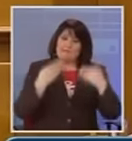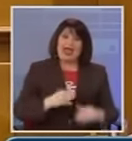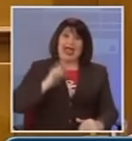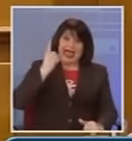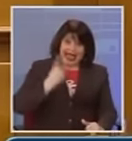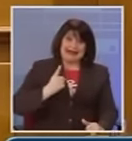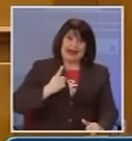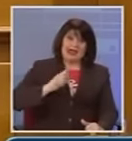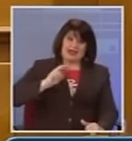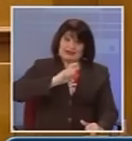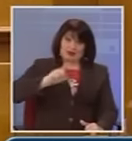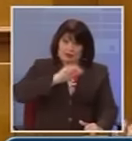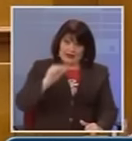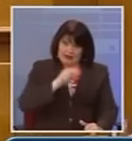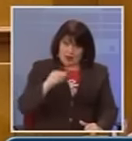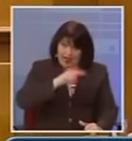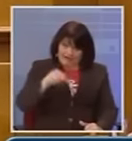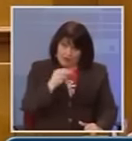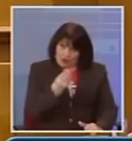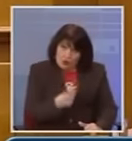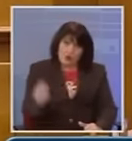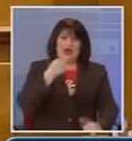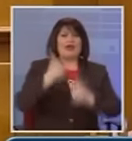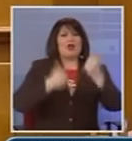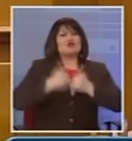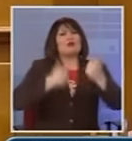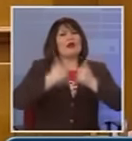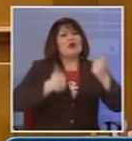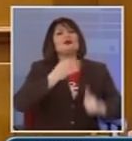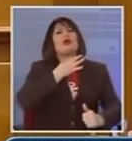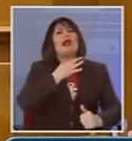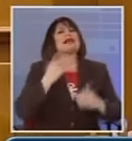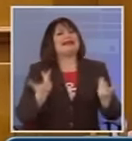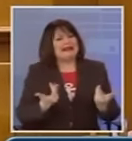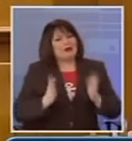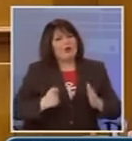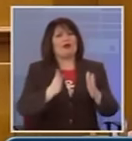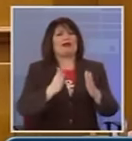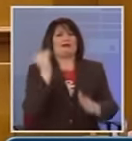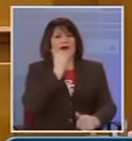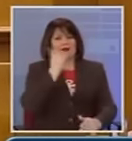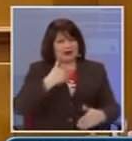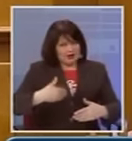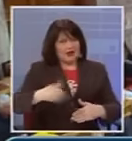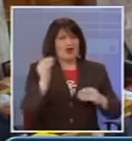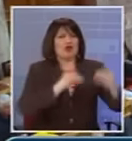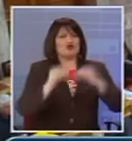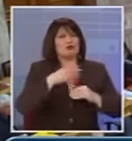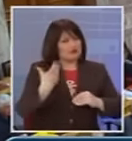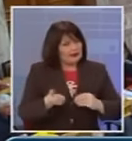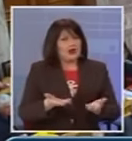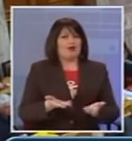ετησίως. Και τρέξαμε όλους τους διαγωνισμούς για την προμήθεια του απαραίτητου υλικού. Πολύ σύντομα θα έχουμε τον εξοπλισμό να γίνει και